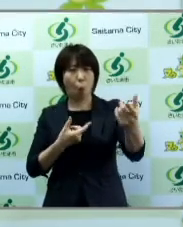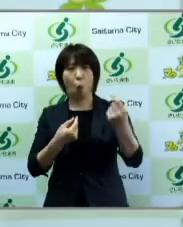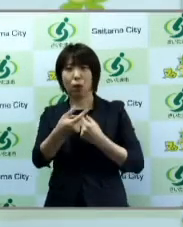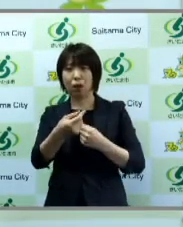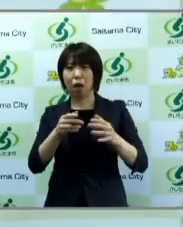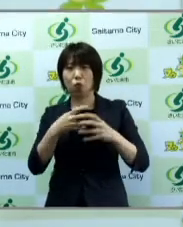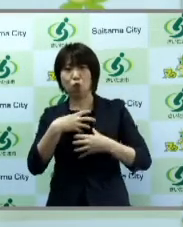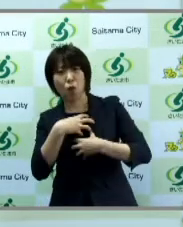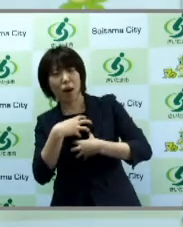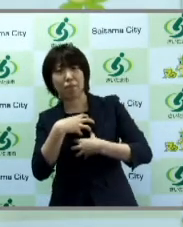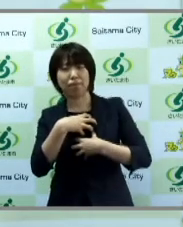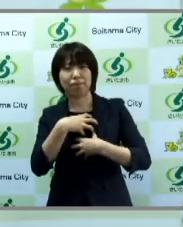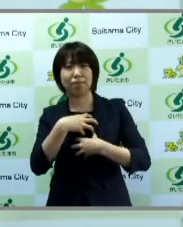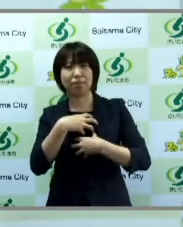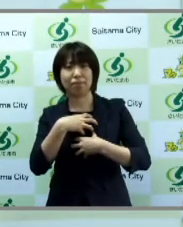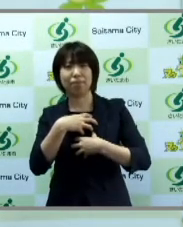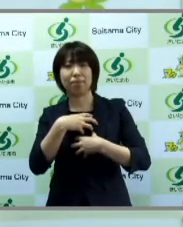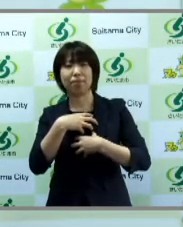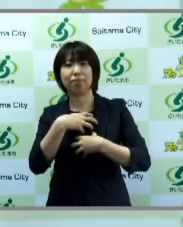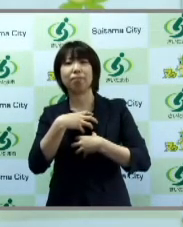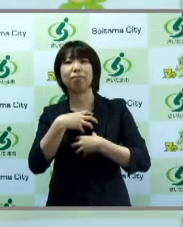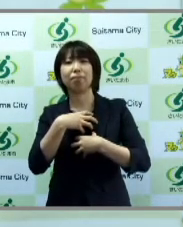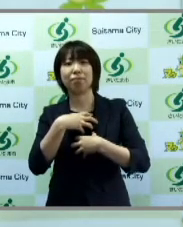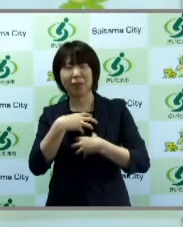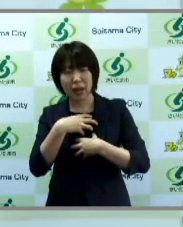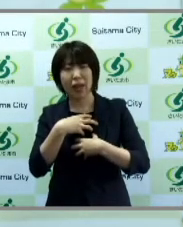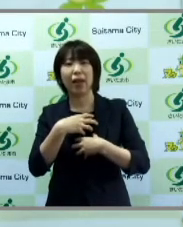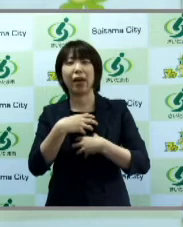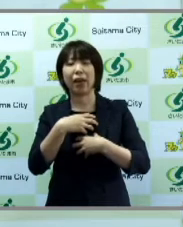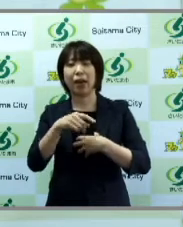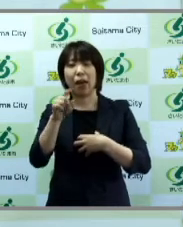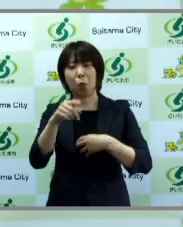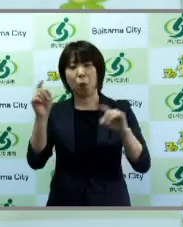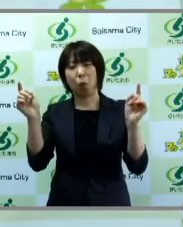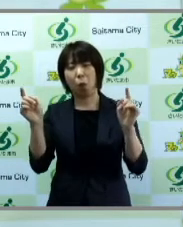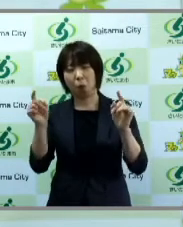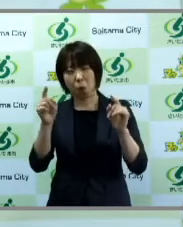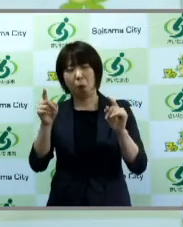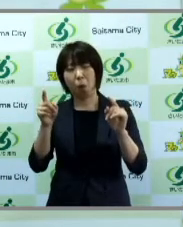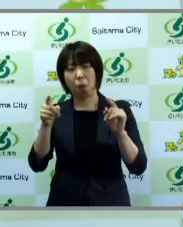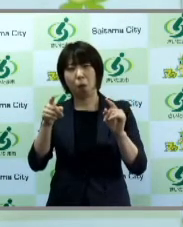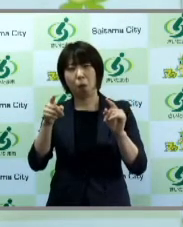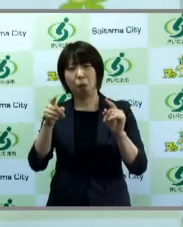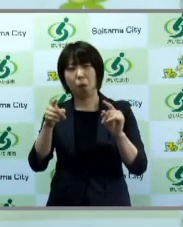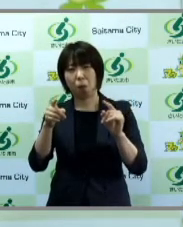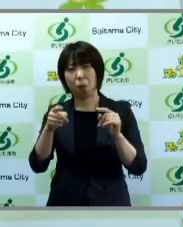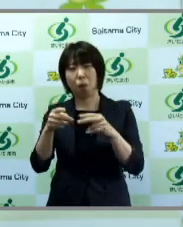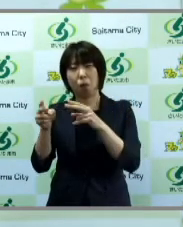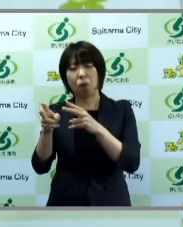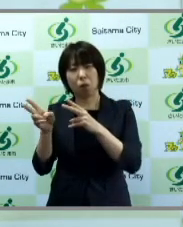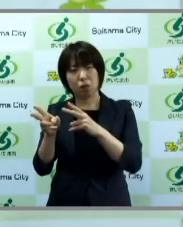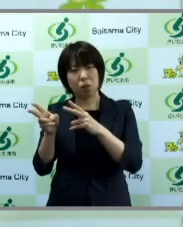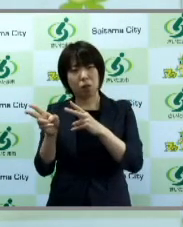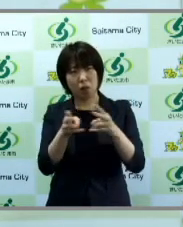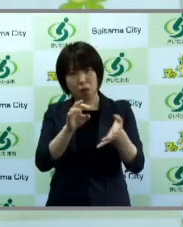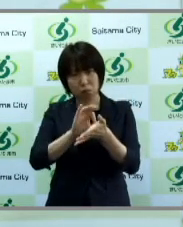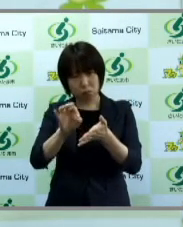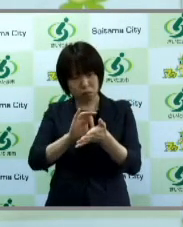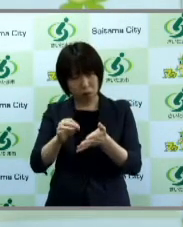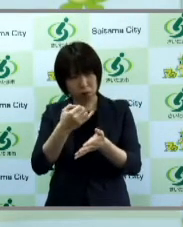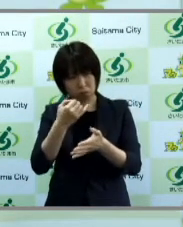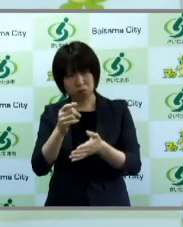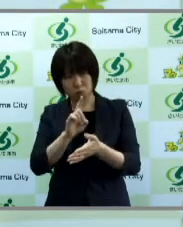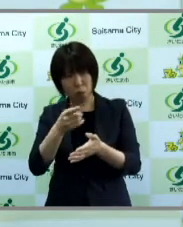くということが、このキャンペーンをやるというところに、うまくこう合致をしていくのかということについ